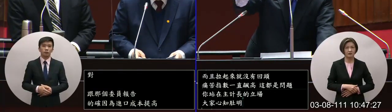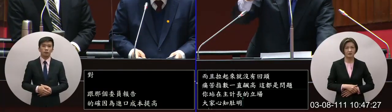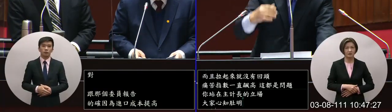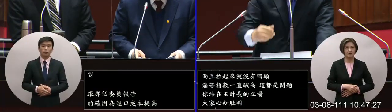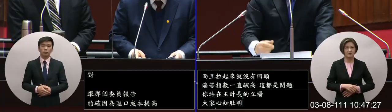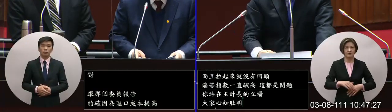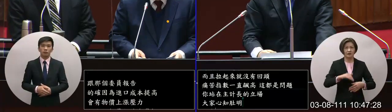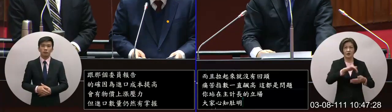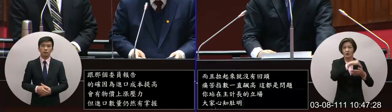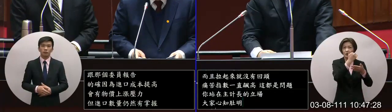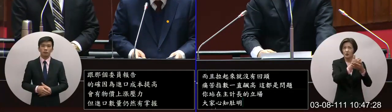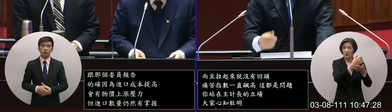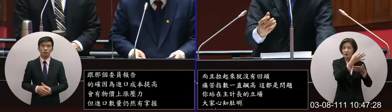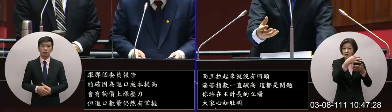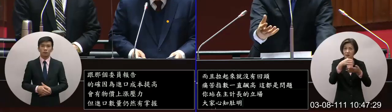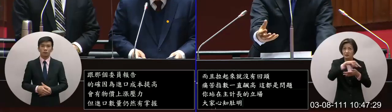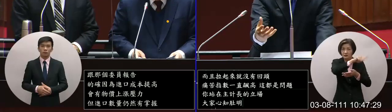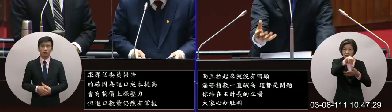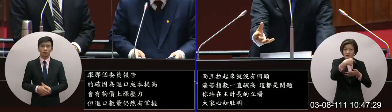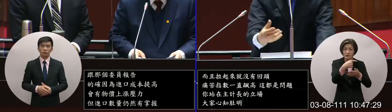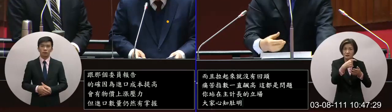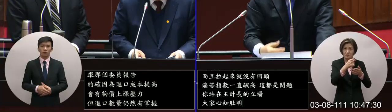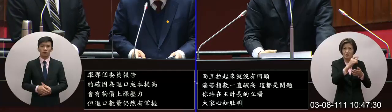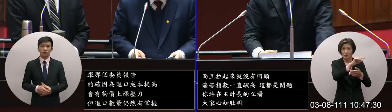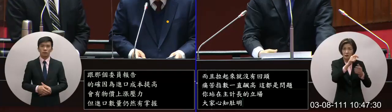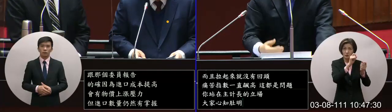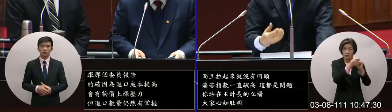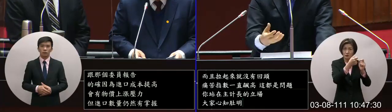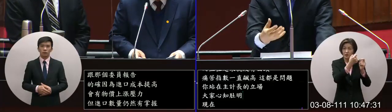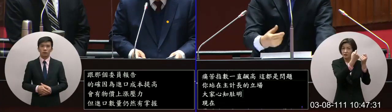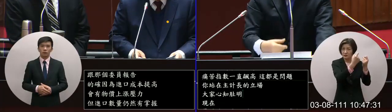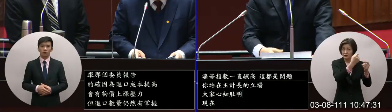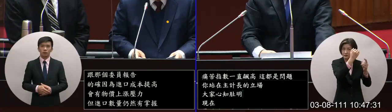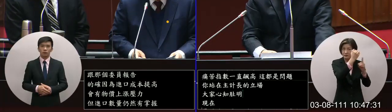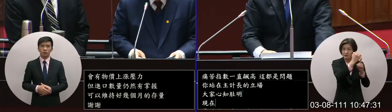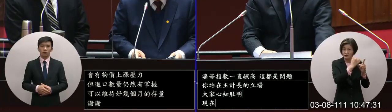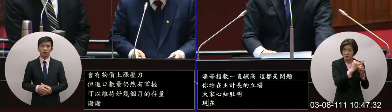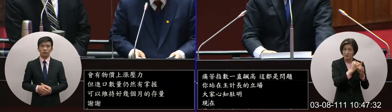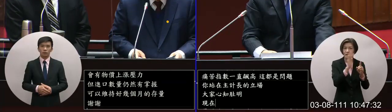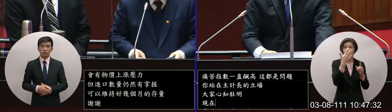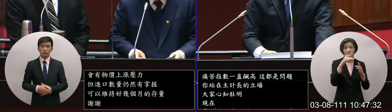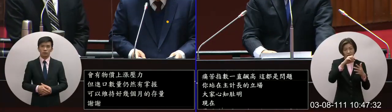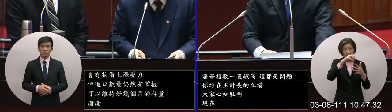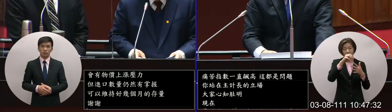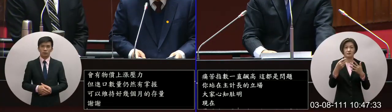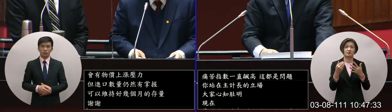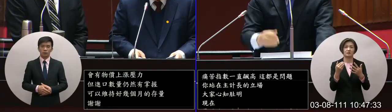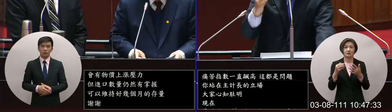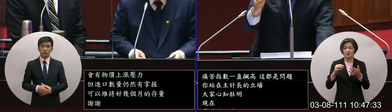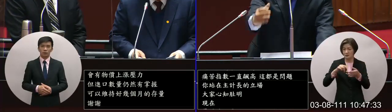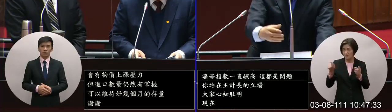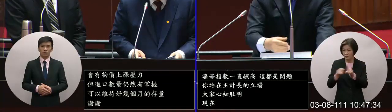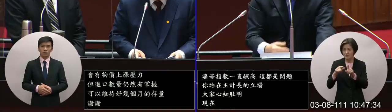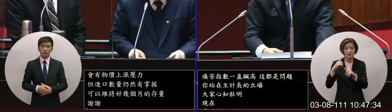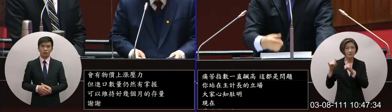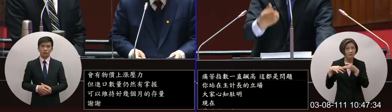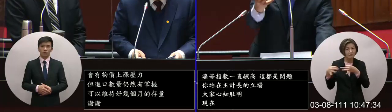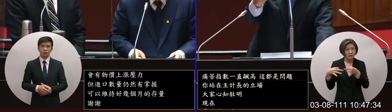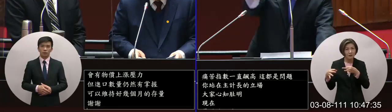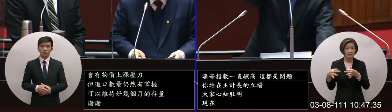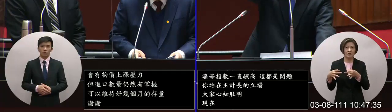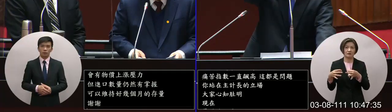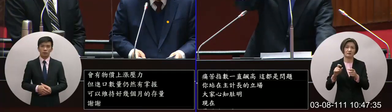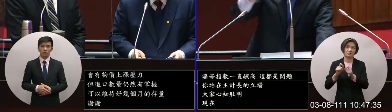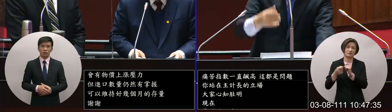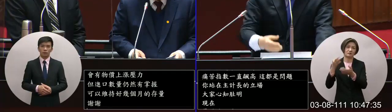他降货物税，但是下游啊，确实没有享受到，对不对？你层层下来，他